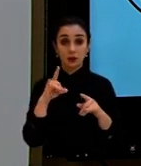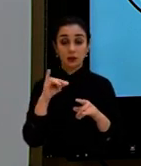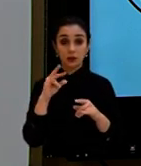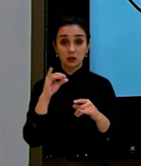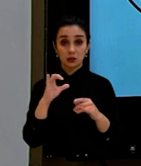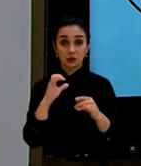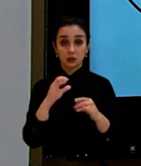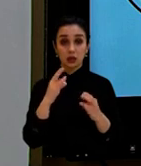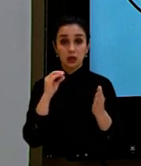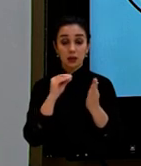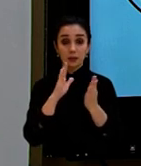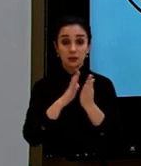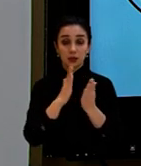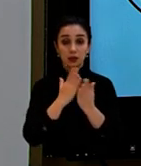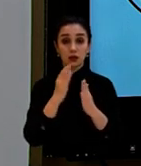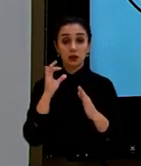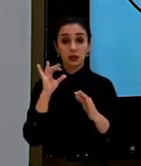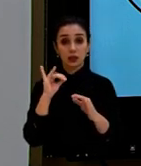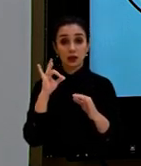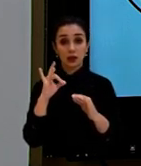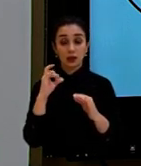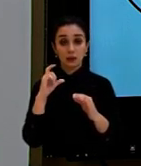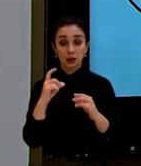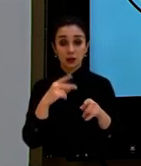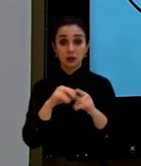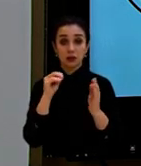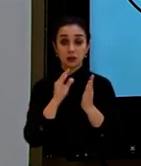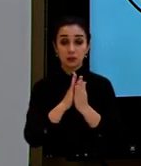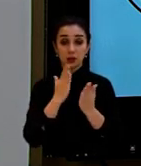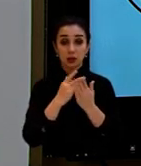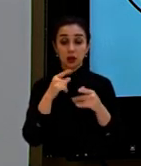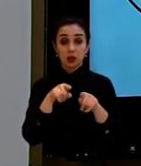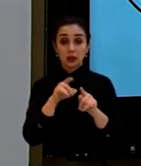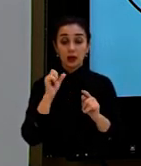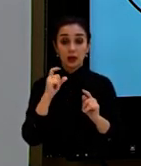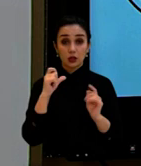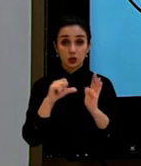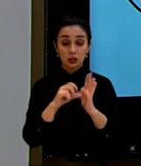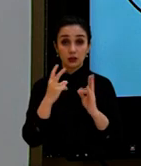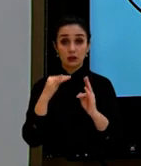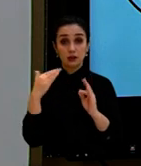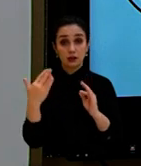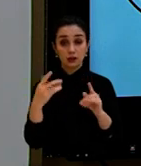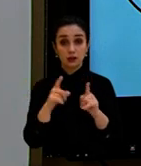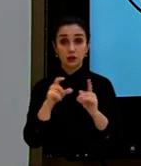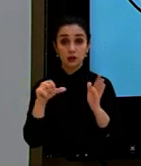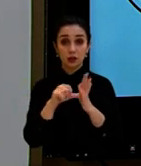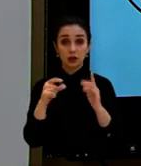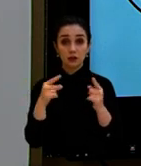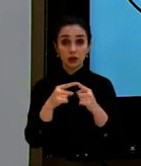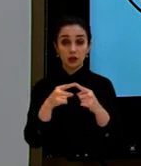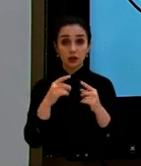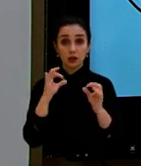радиус описанной окружности и R маленькая радиус вписанной окружности. А6 это сторона